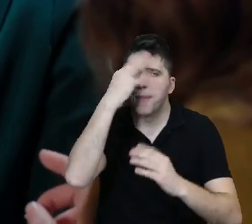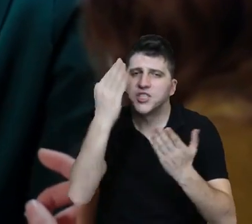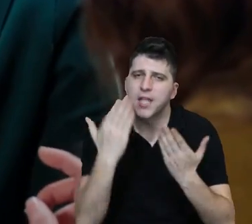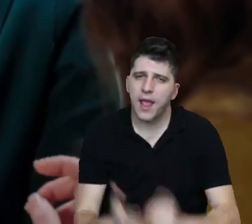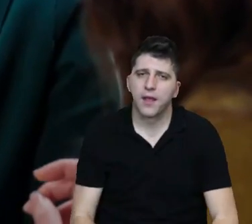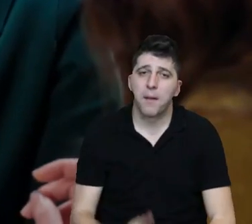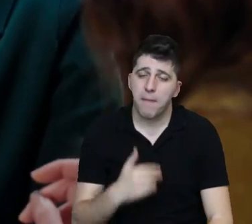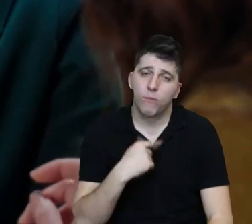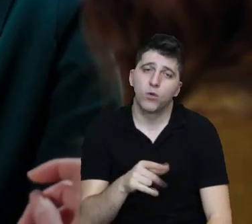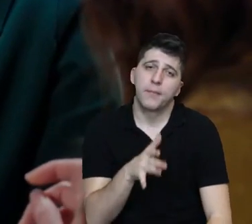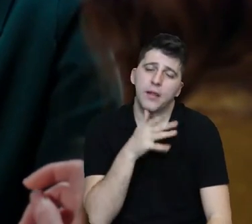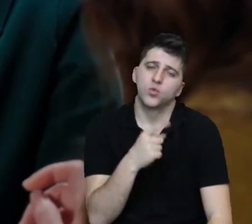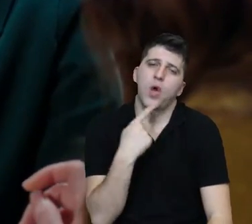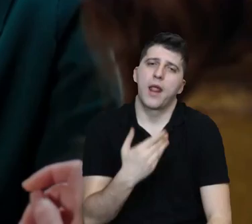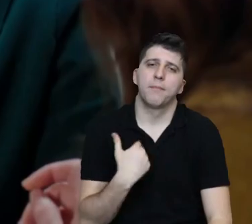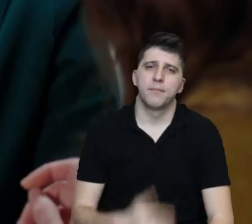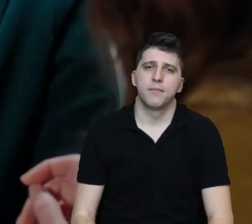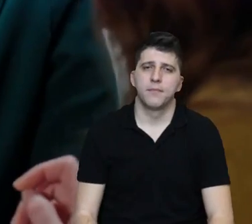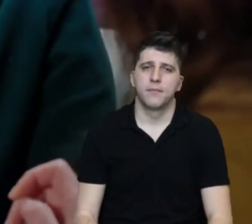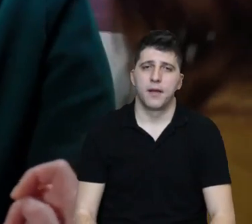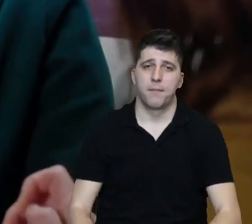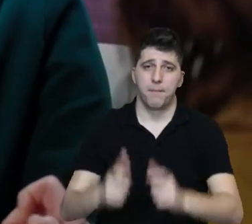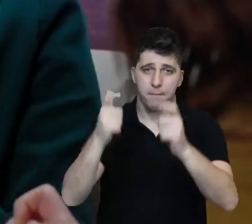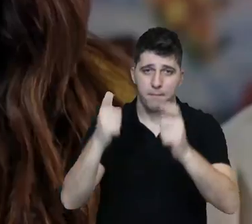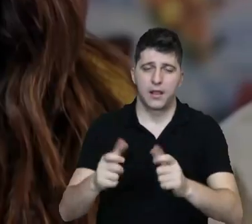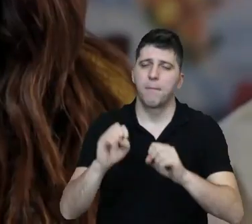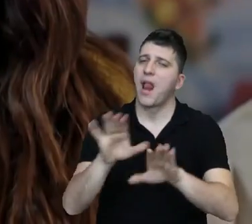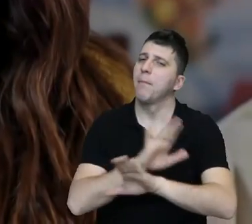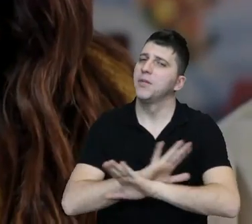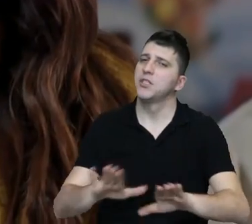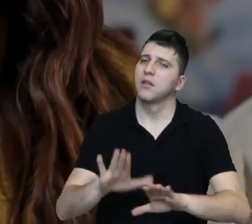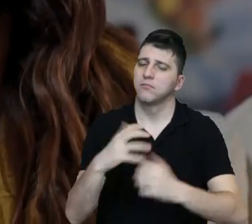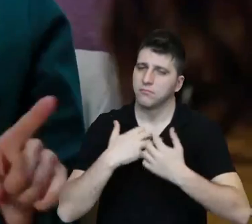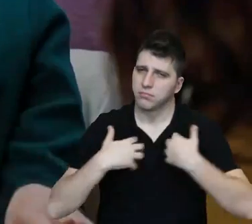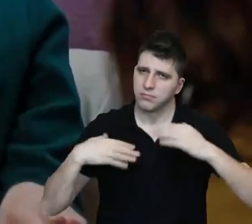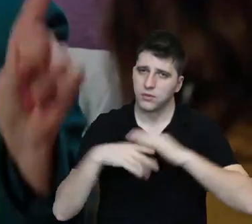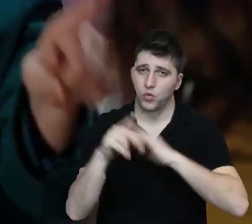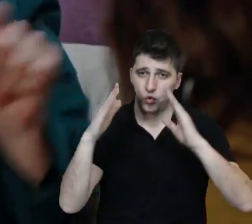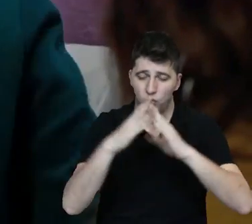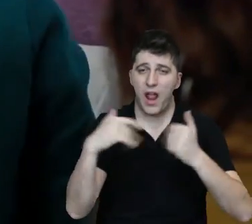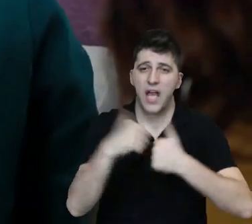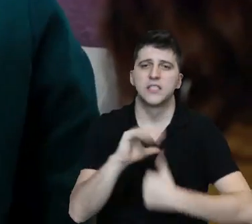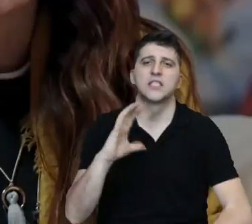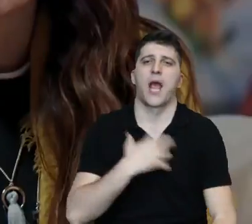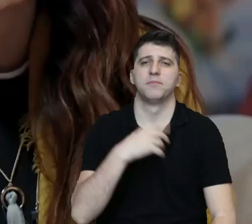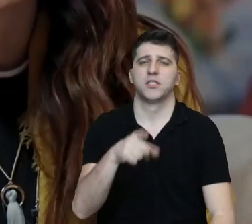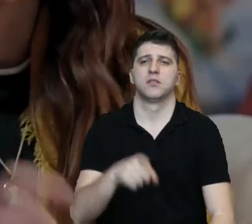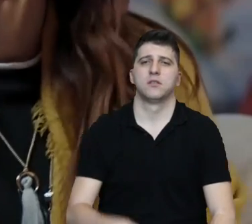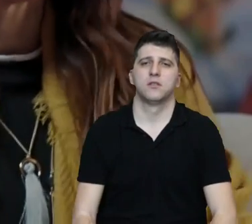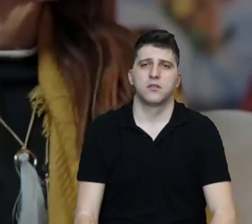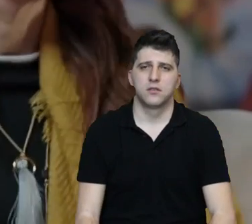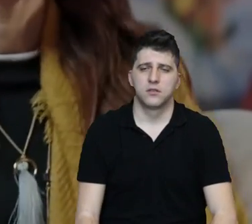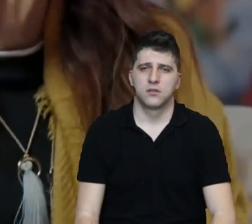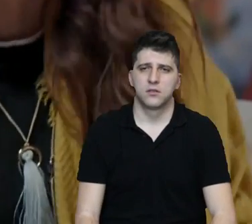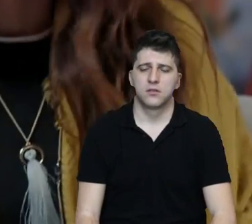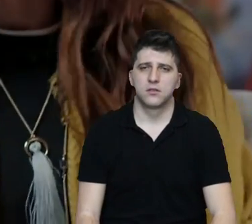ben bunu bilir bunu söylerim. Meydanı boş bırakmayacaksın. Aynen, yuvana ve kocana sahip çık.